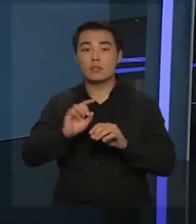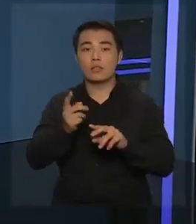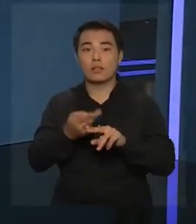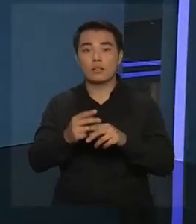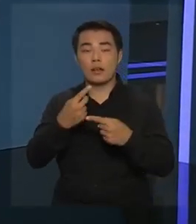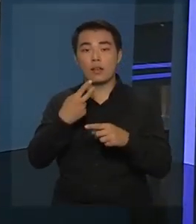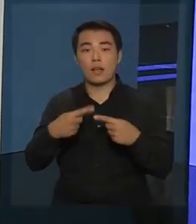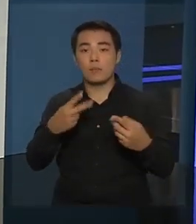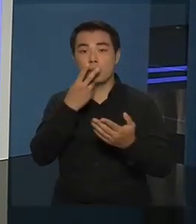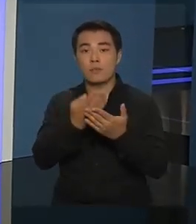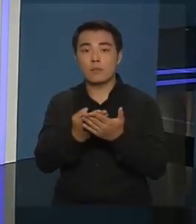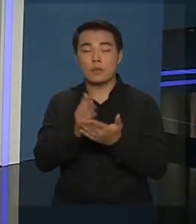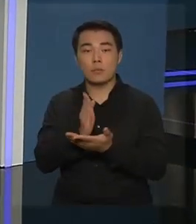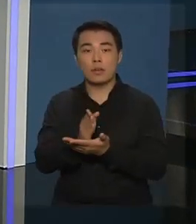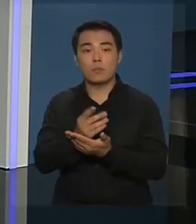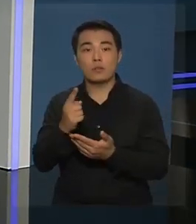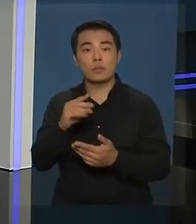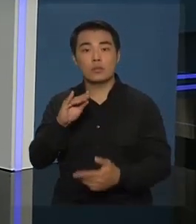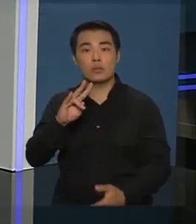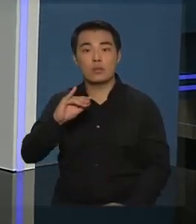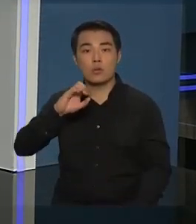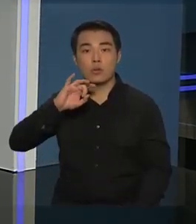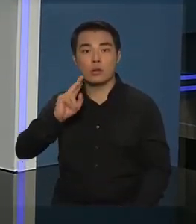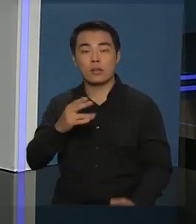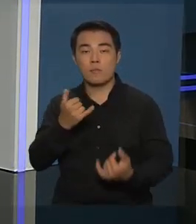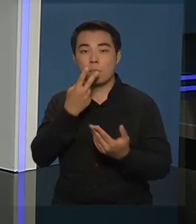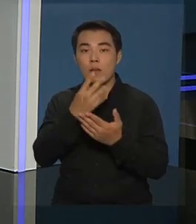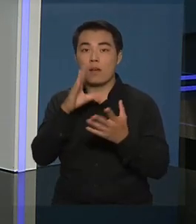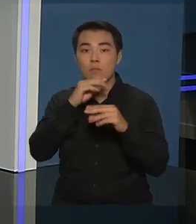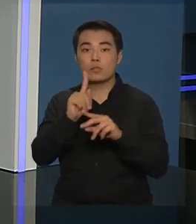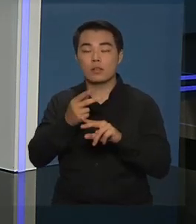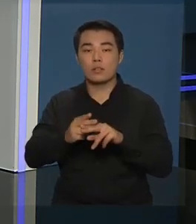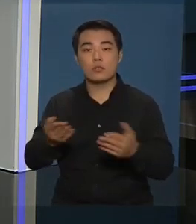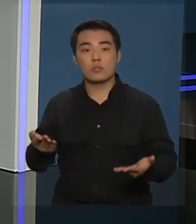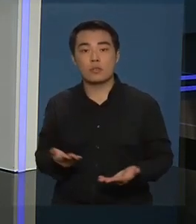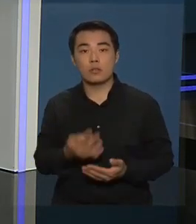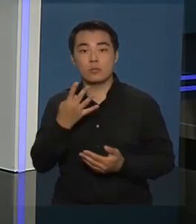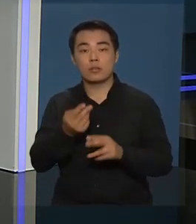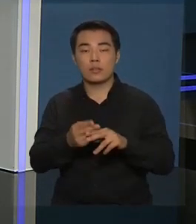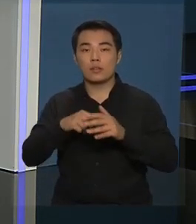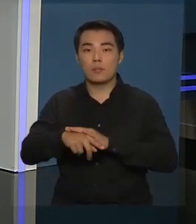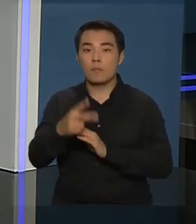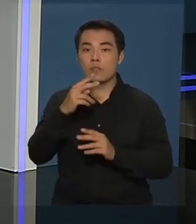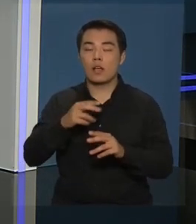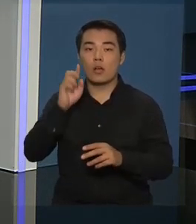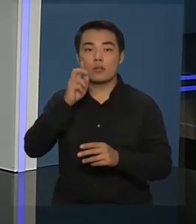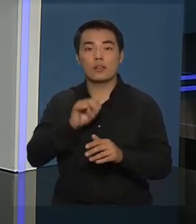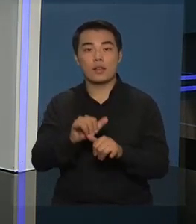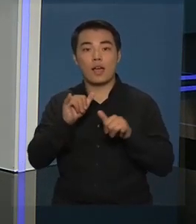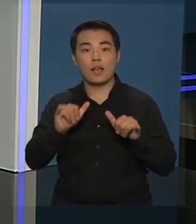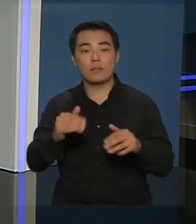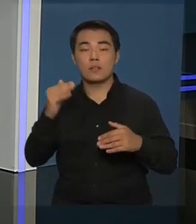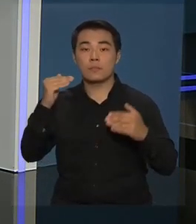бір түйінге сыйып кететін тәрізді. Өйткені Нью-Йорк төріндегі алқалы жиында дүниенің төрт бұрышындағы мемлекеттерді тең дамыту